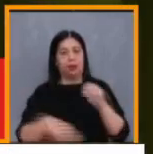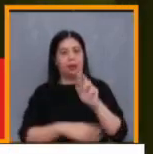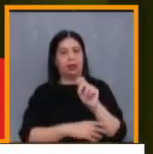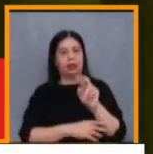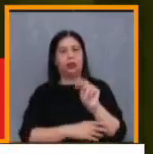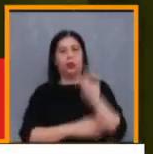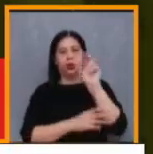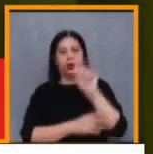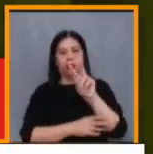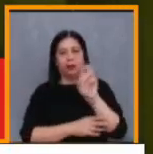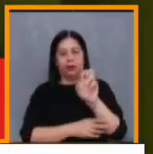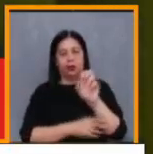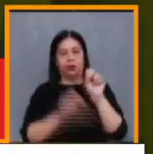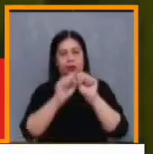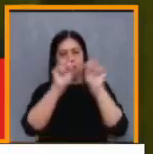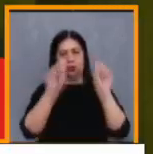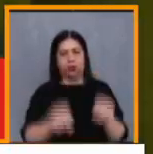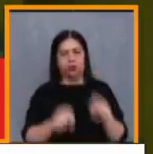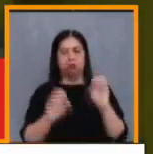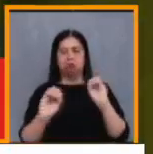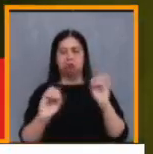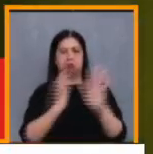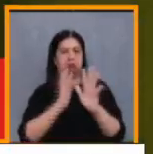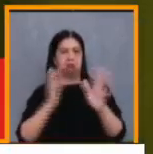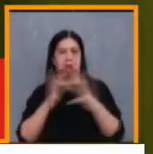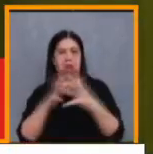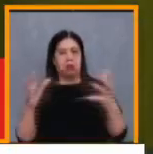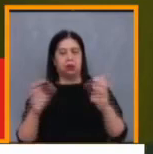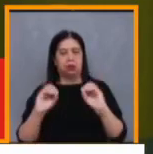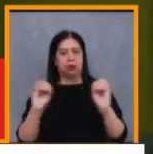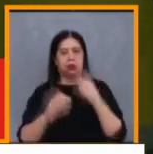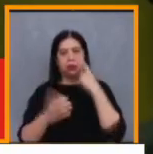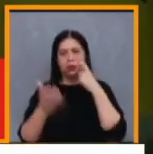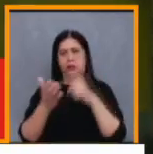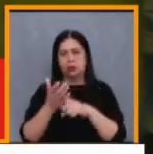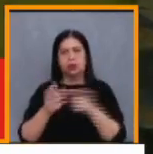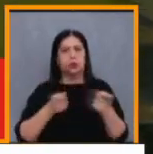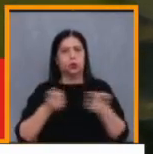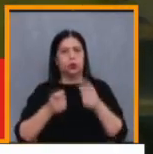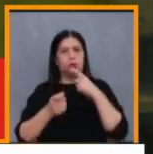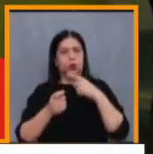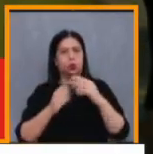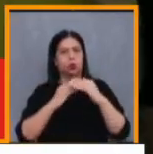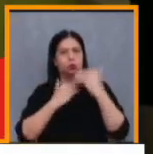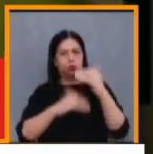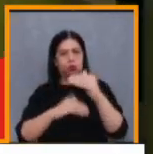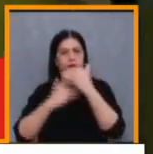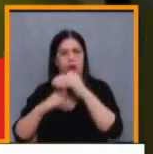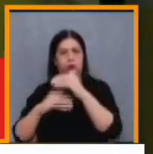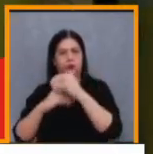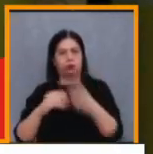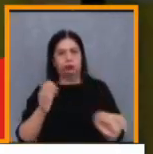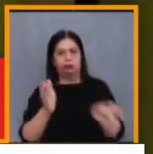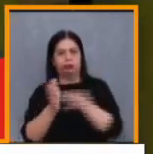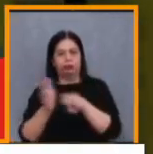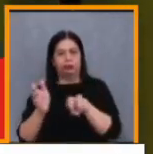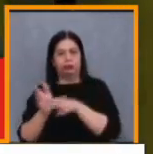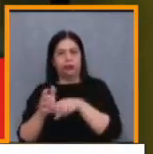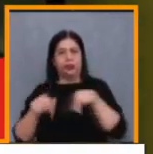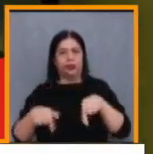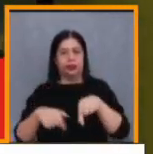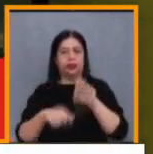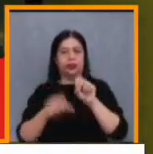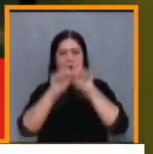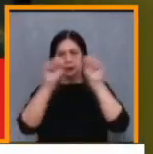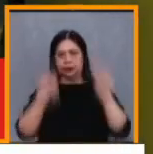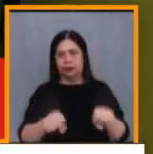Station. Wala pa namang pila ng mga pasero at napansin natin na kinokontrol talaga yung dami ng mga pasero na papasok dito sa estasyon. At as